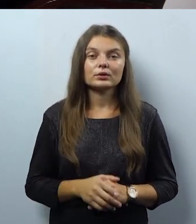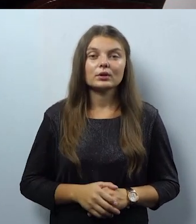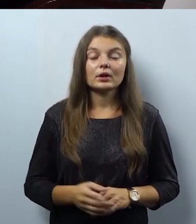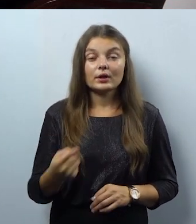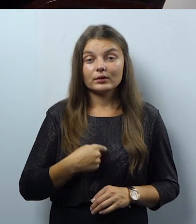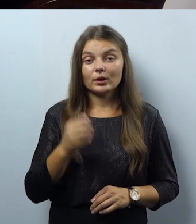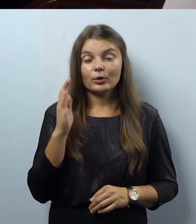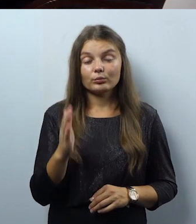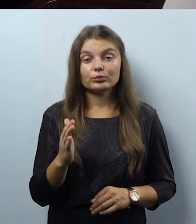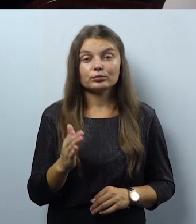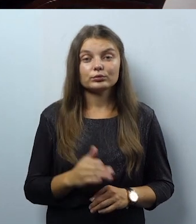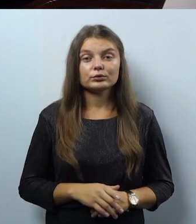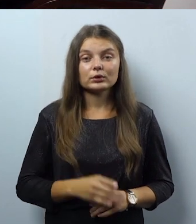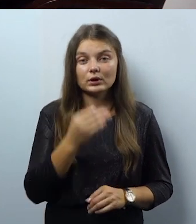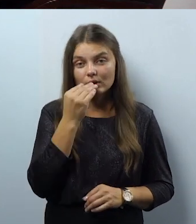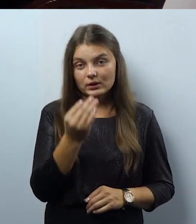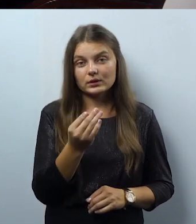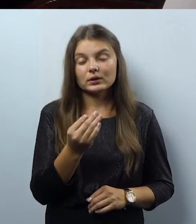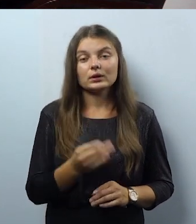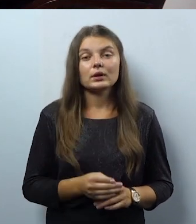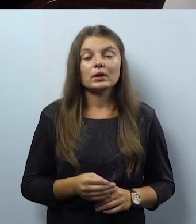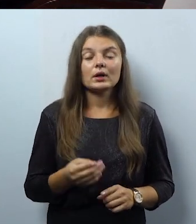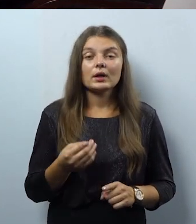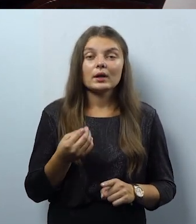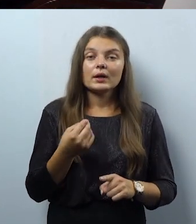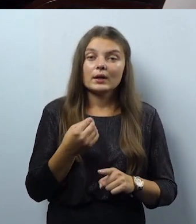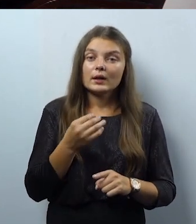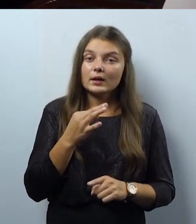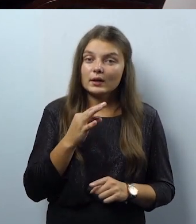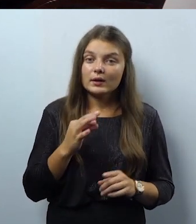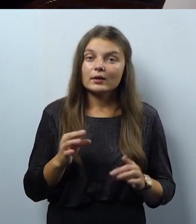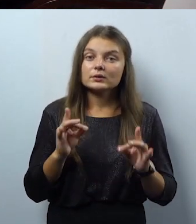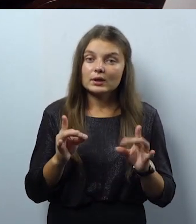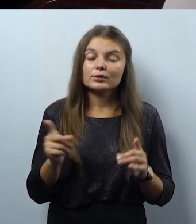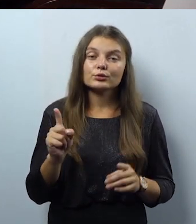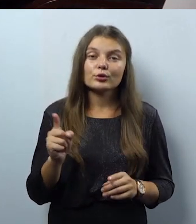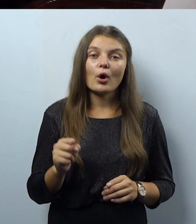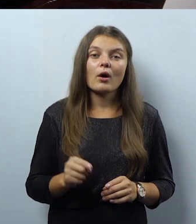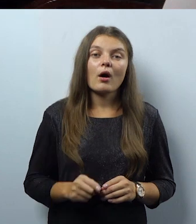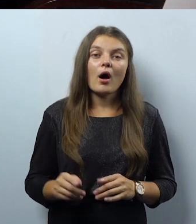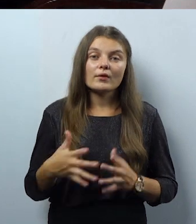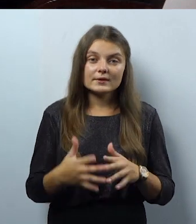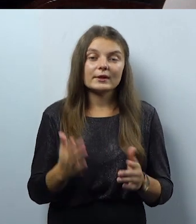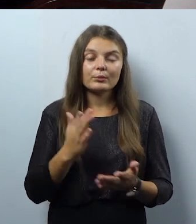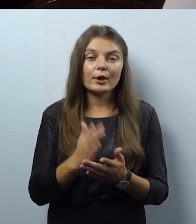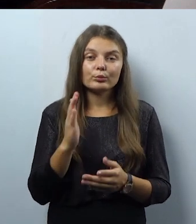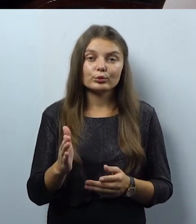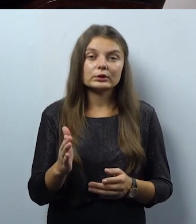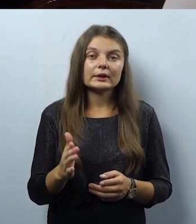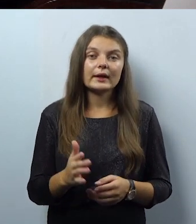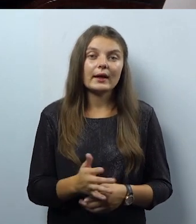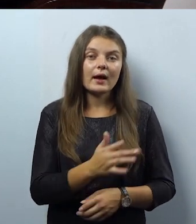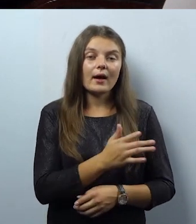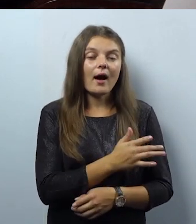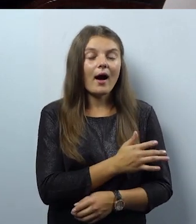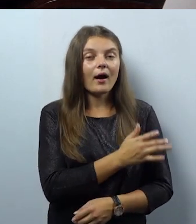я буду обов'язково це пропонувати і буду з цим боротися, що в селі повинен бути лікар. І якщо є дуже багато